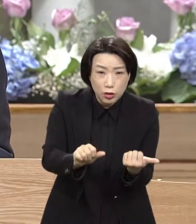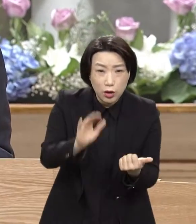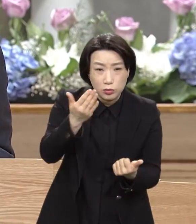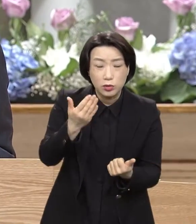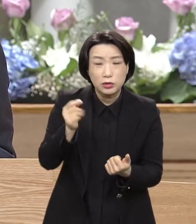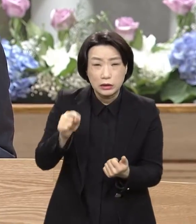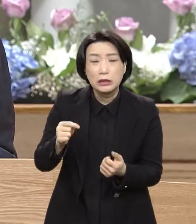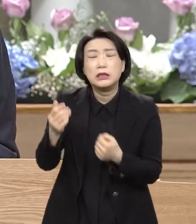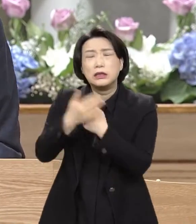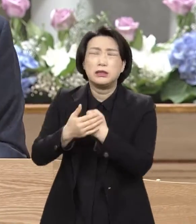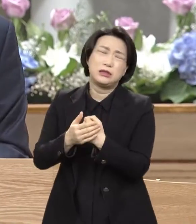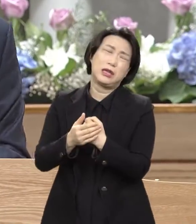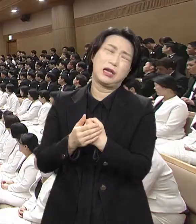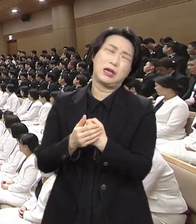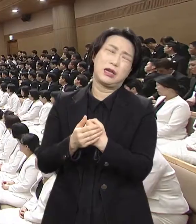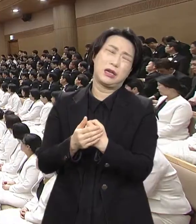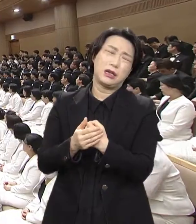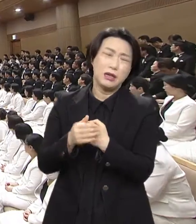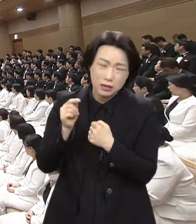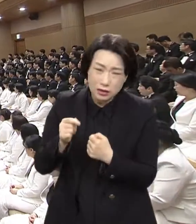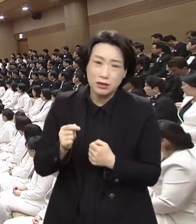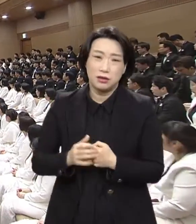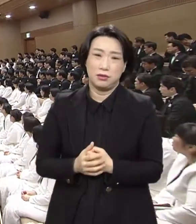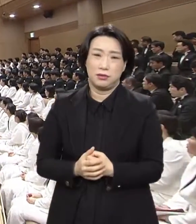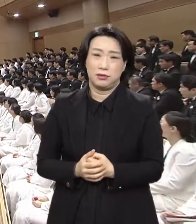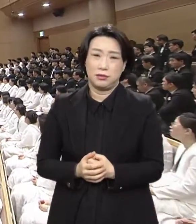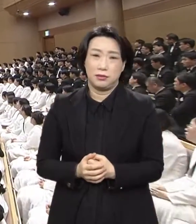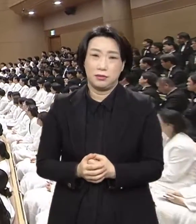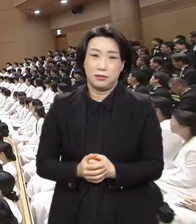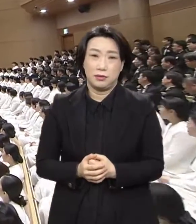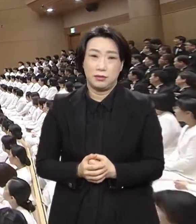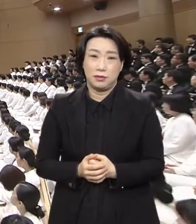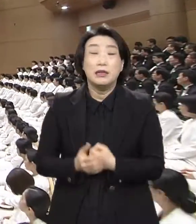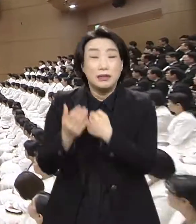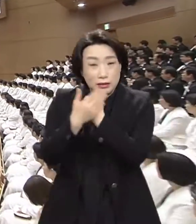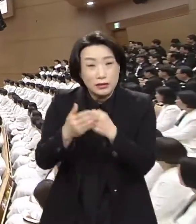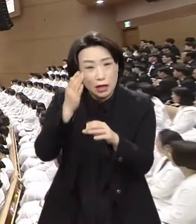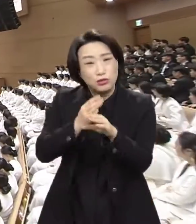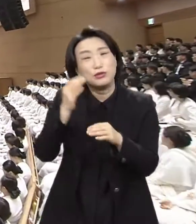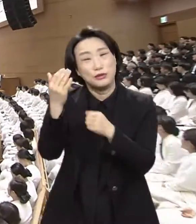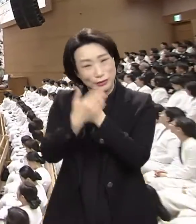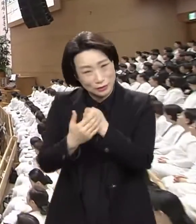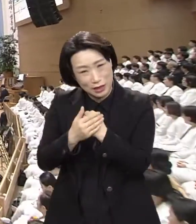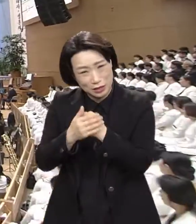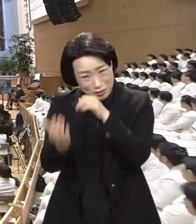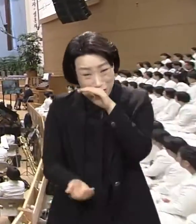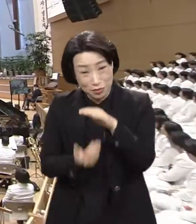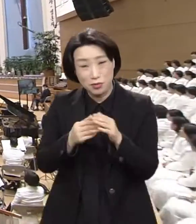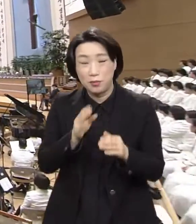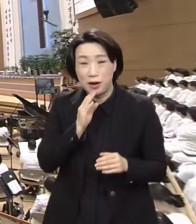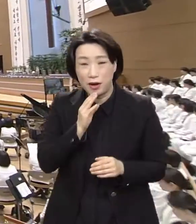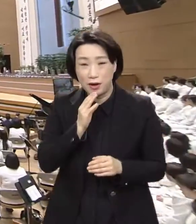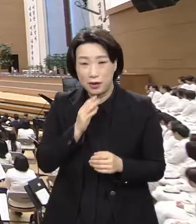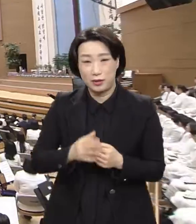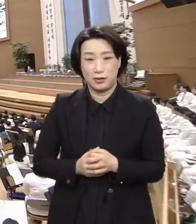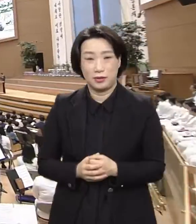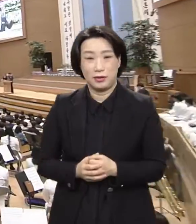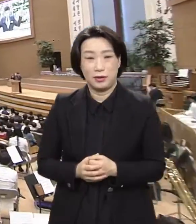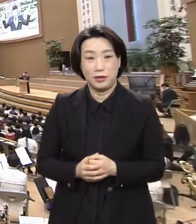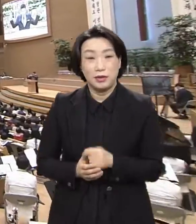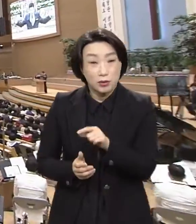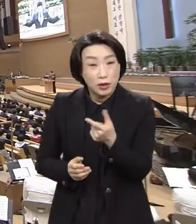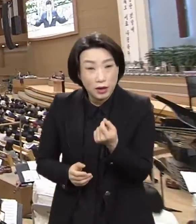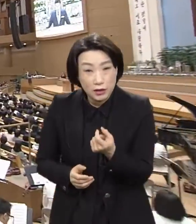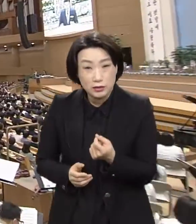없는 은혜 중에 은혜라 이 말이오. 은혜 중에 은혜. 예,